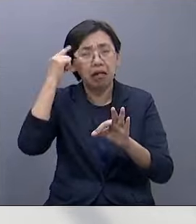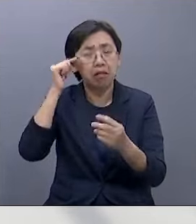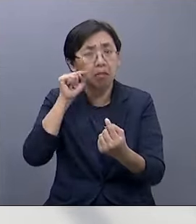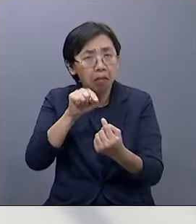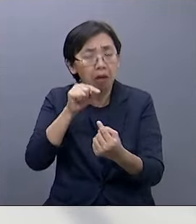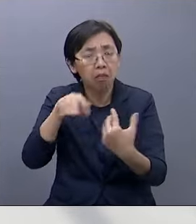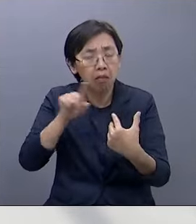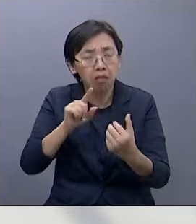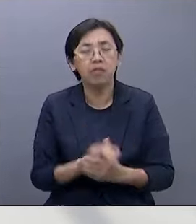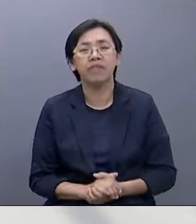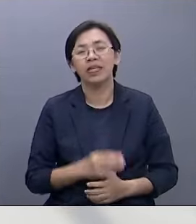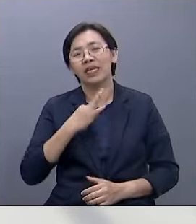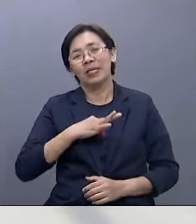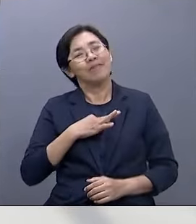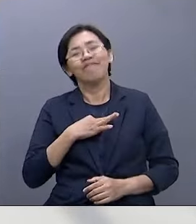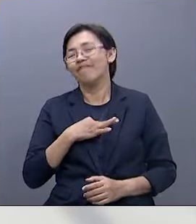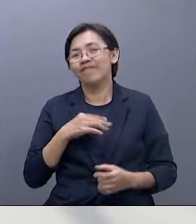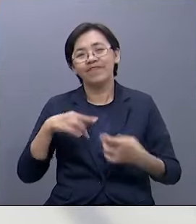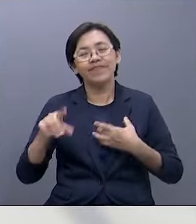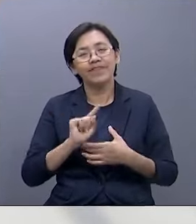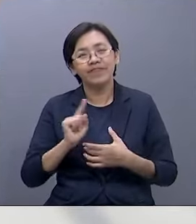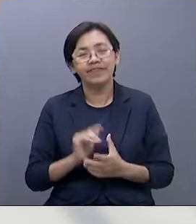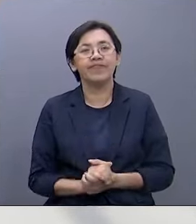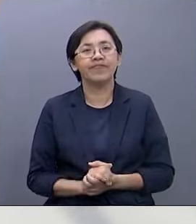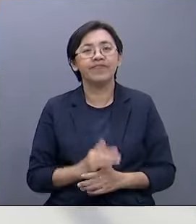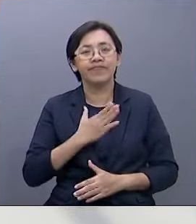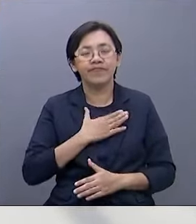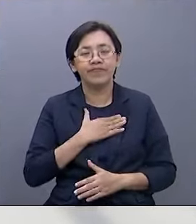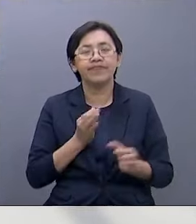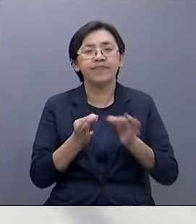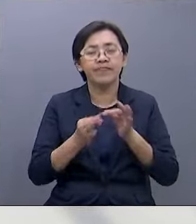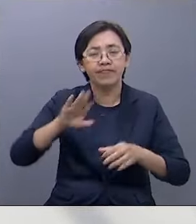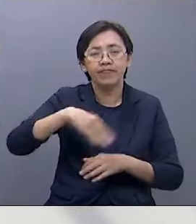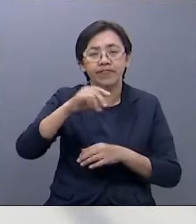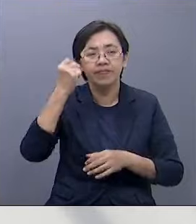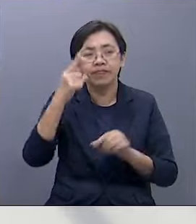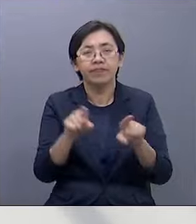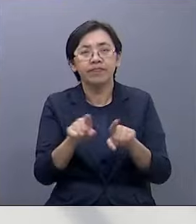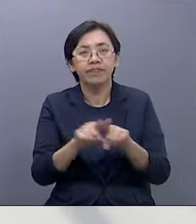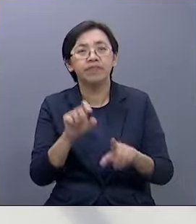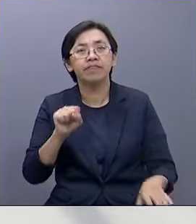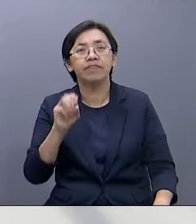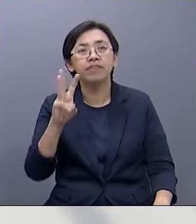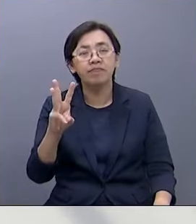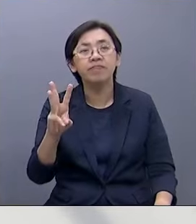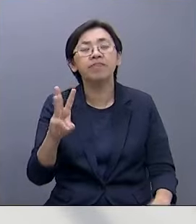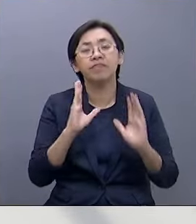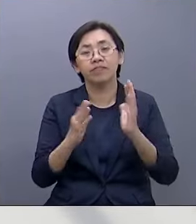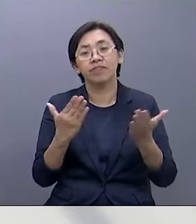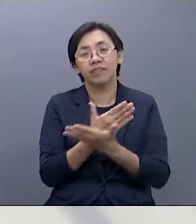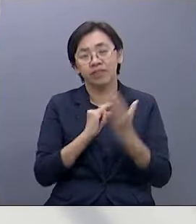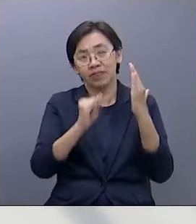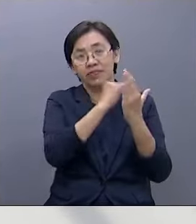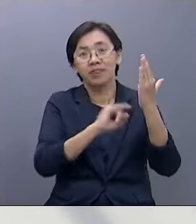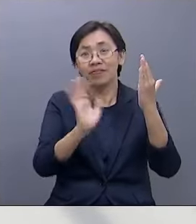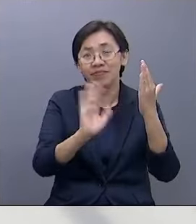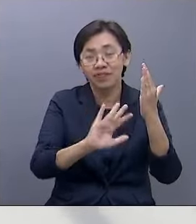นึงที่บอกว่าไม่ตอบโจทย์เพราะอะไรอันดับแรกค่ะเราก็คงต้องทำความเข้าใจให้ตรงกันก่อนนะว่าสวไม่ได้เป็นตัวแทนของจังหวัด